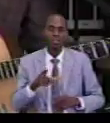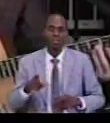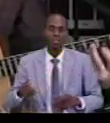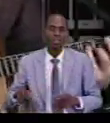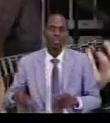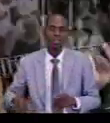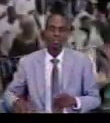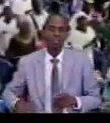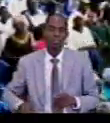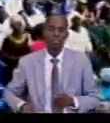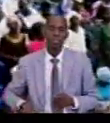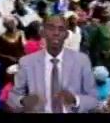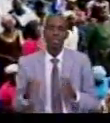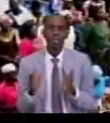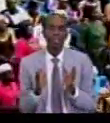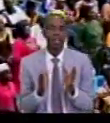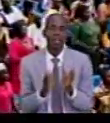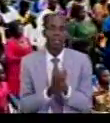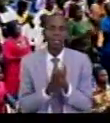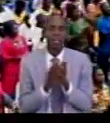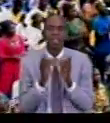Entendre.